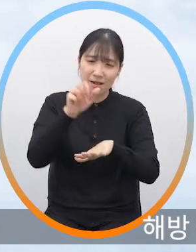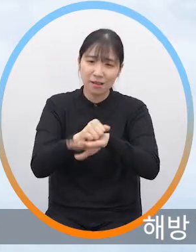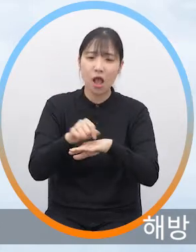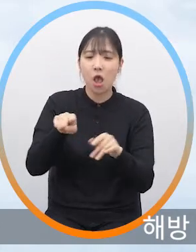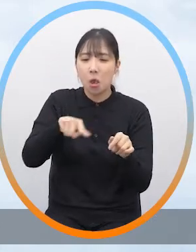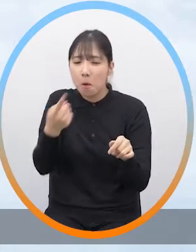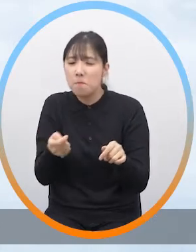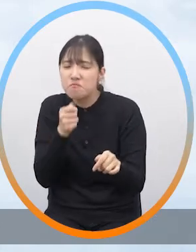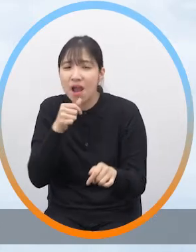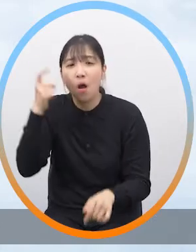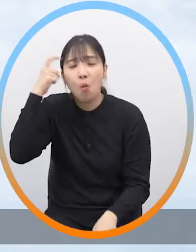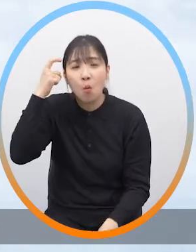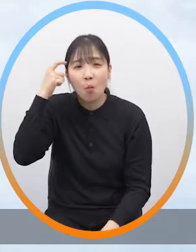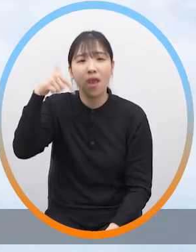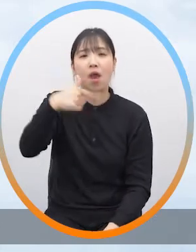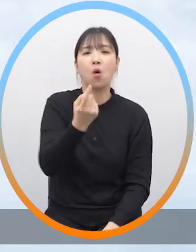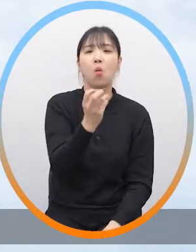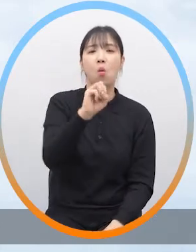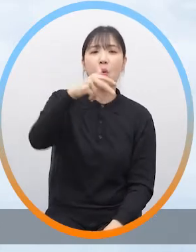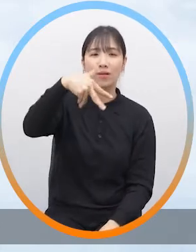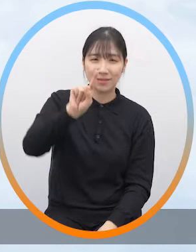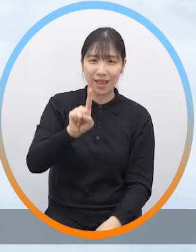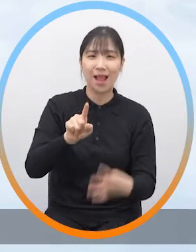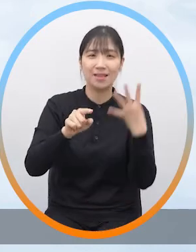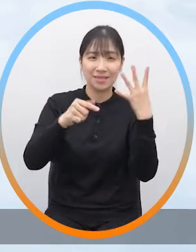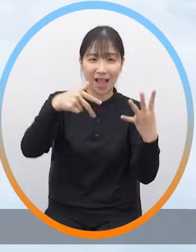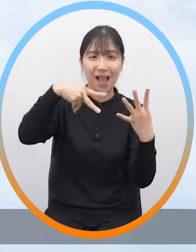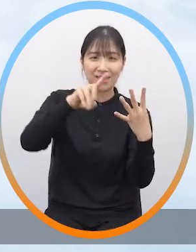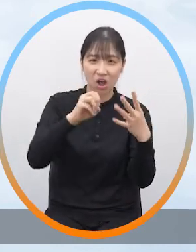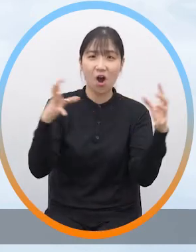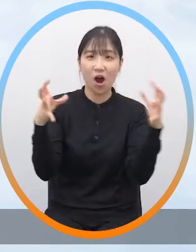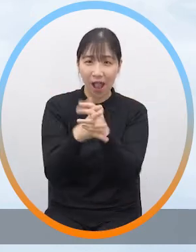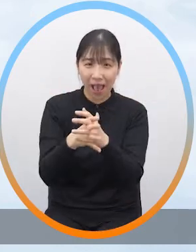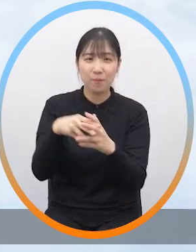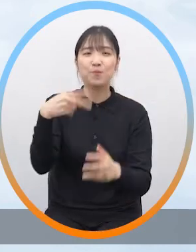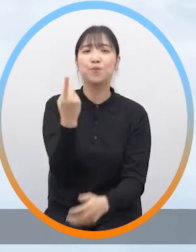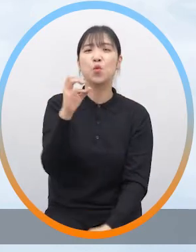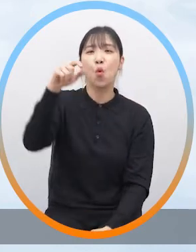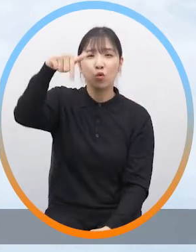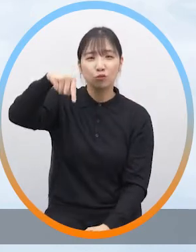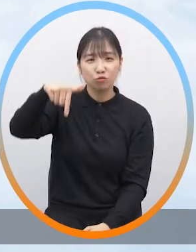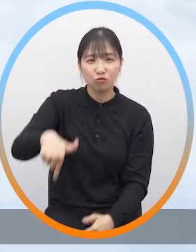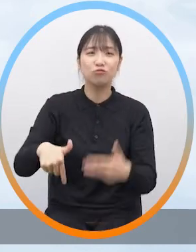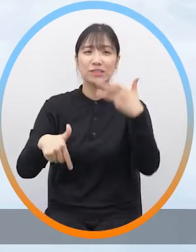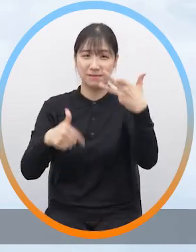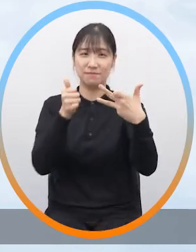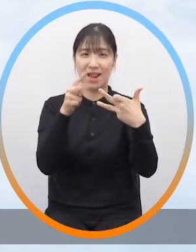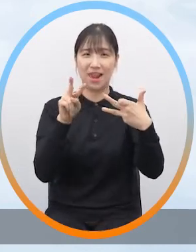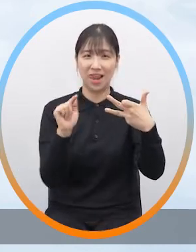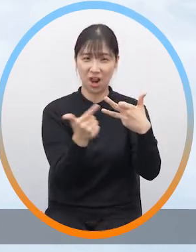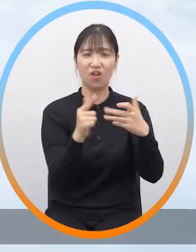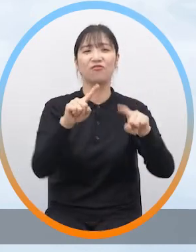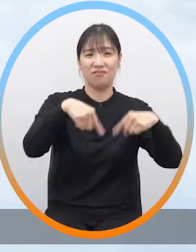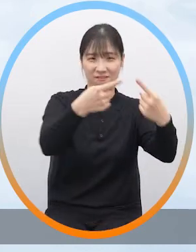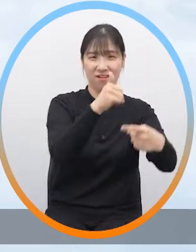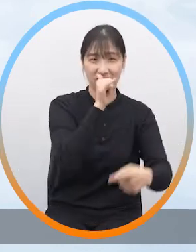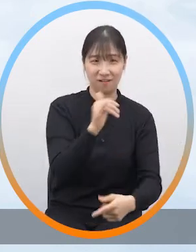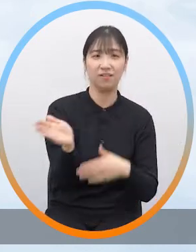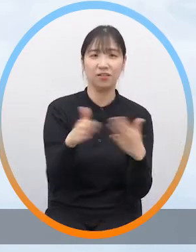사느냐 해서 공자와 사성 이런 분들과 함께 동국 18년이 대성전에 들어갑니다.